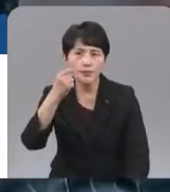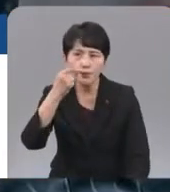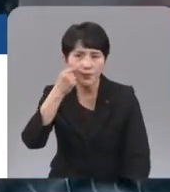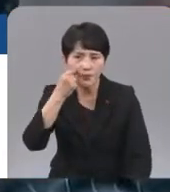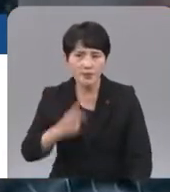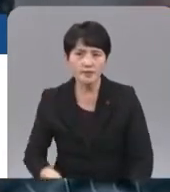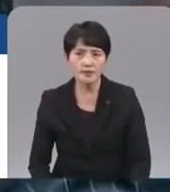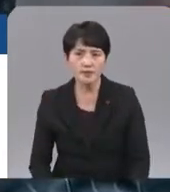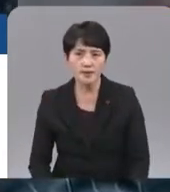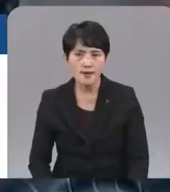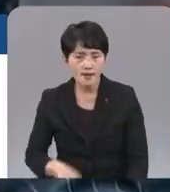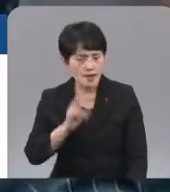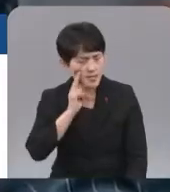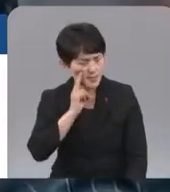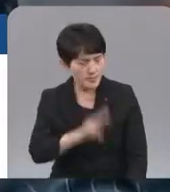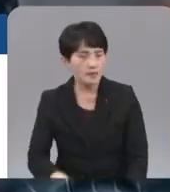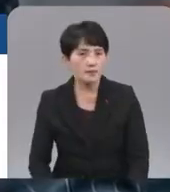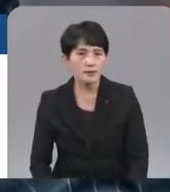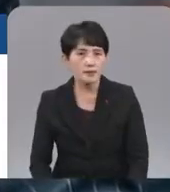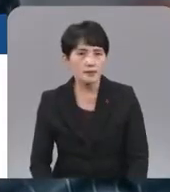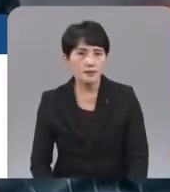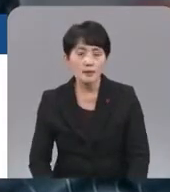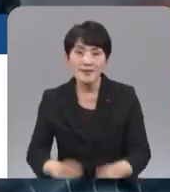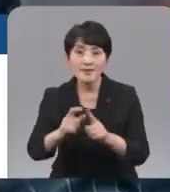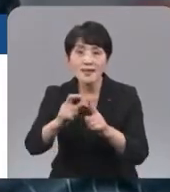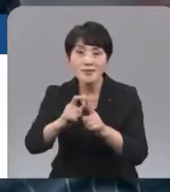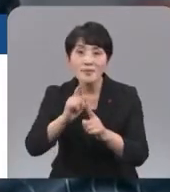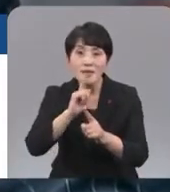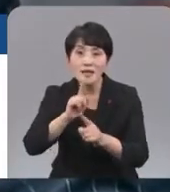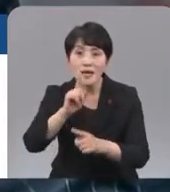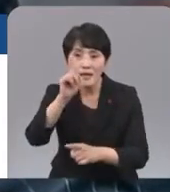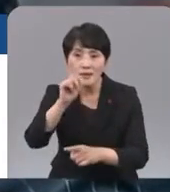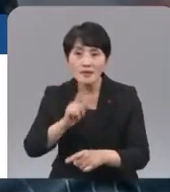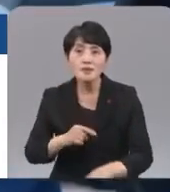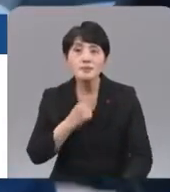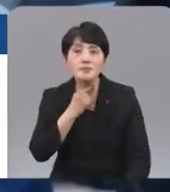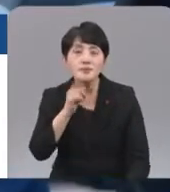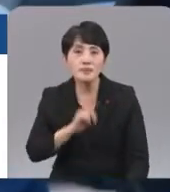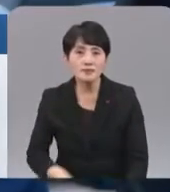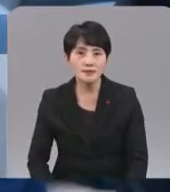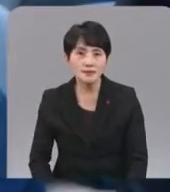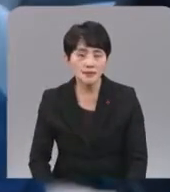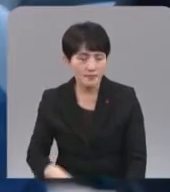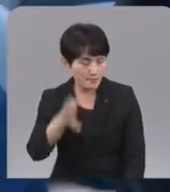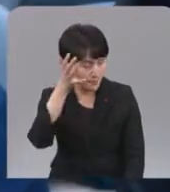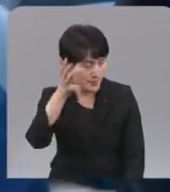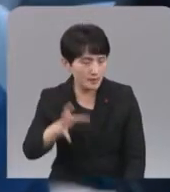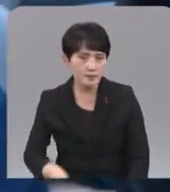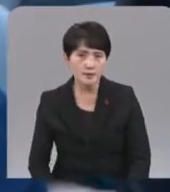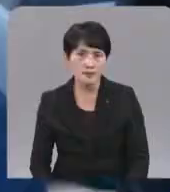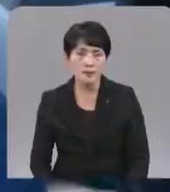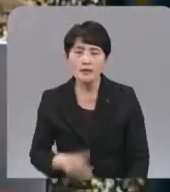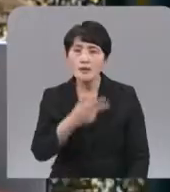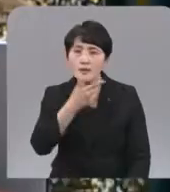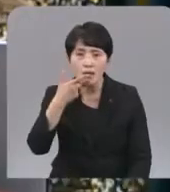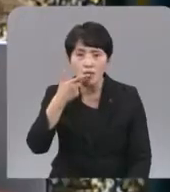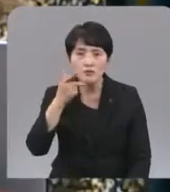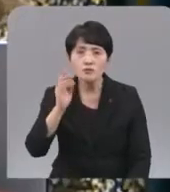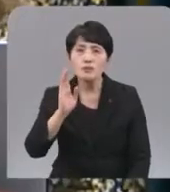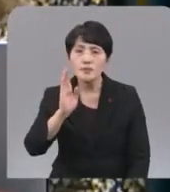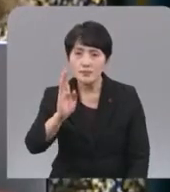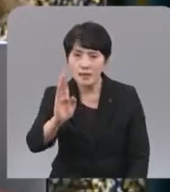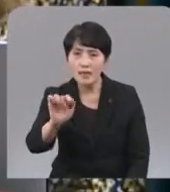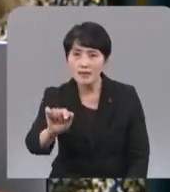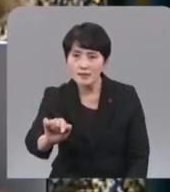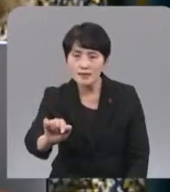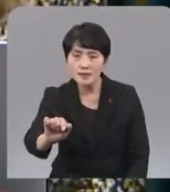美国纽约联合国总部围绕北韩不扩散议题进行了讨论。此次会议是在常任理事国